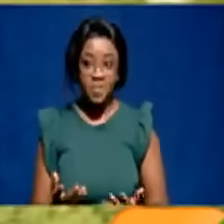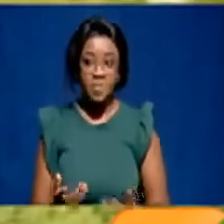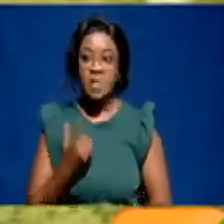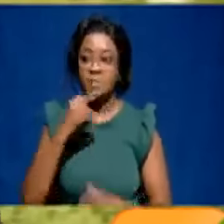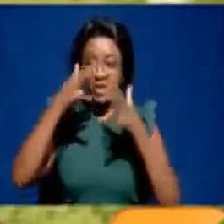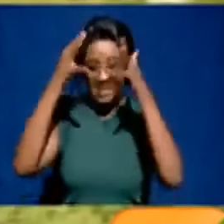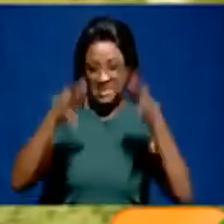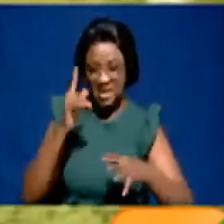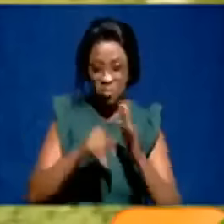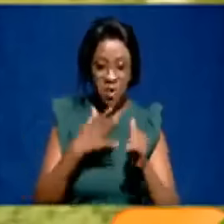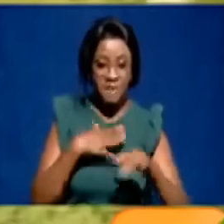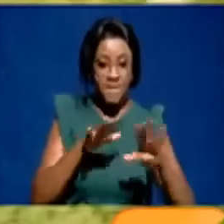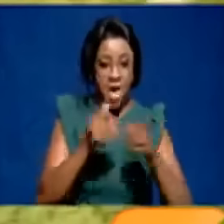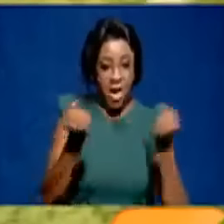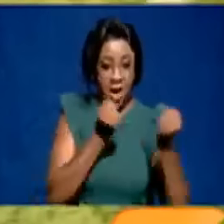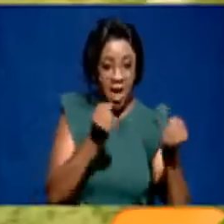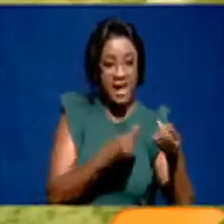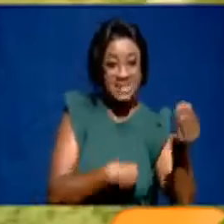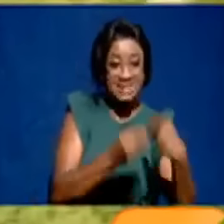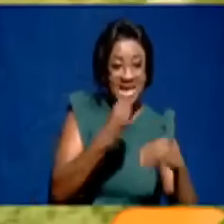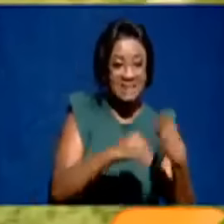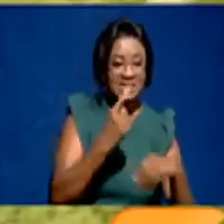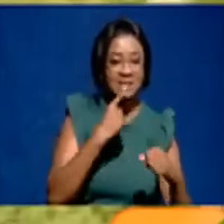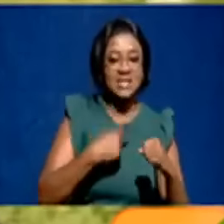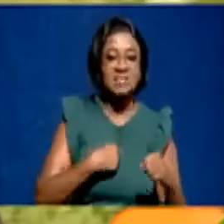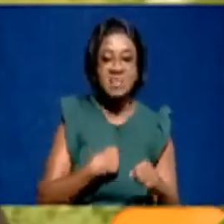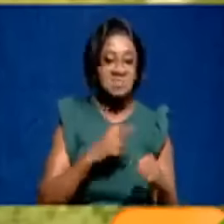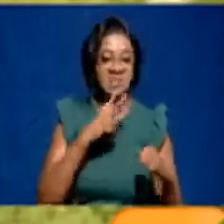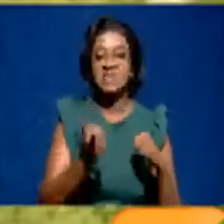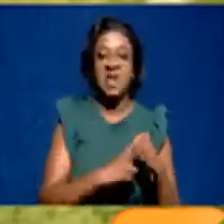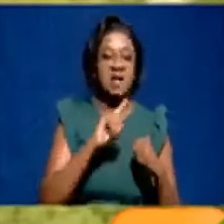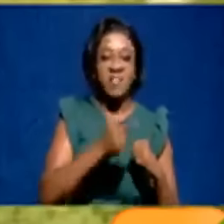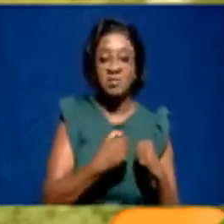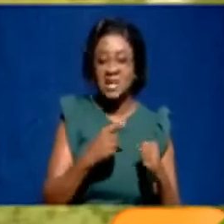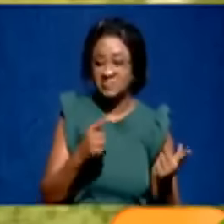niuse, nikaambiwa ni 700. Hawezi kuleta hiyo mawe.